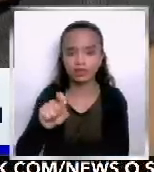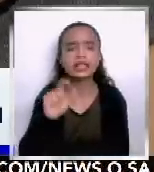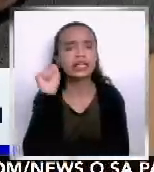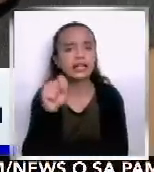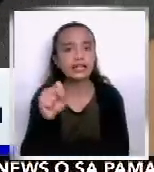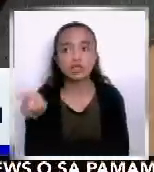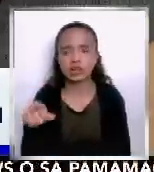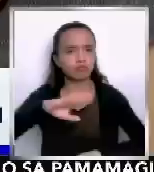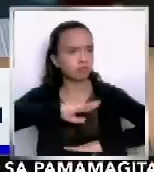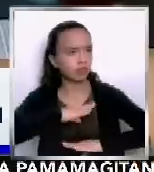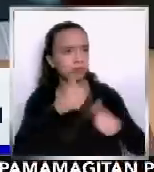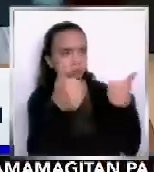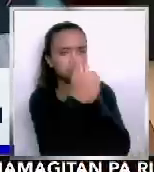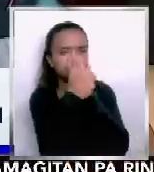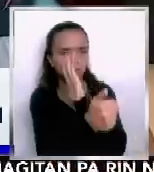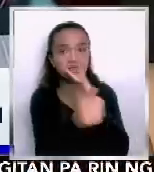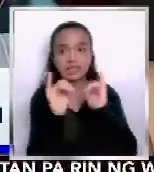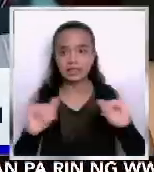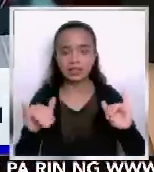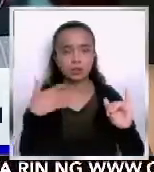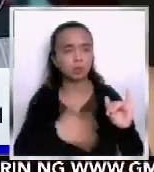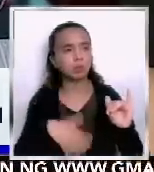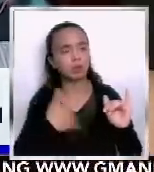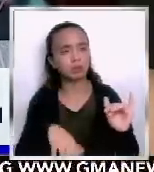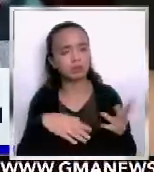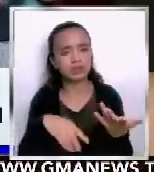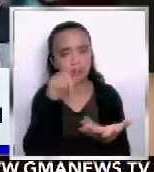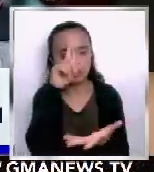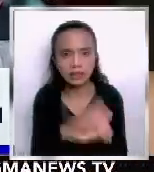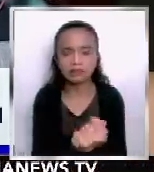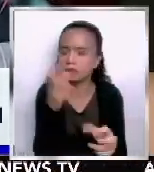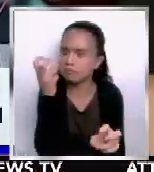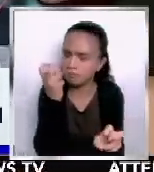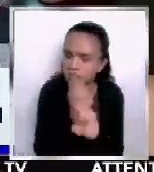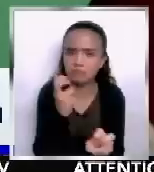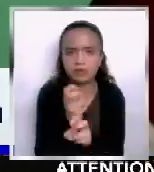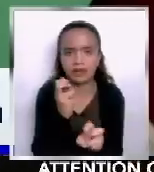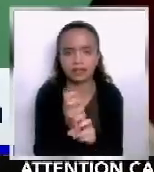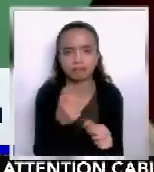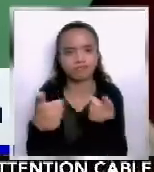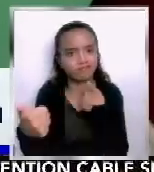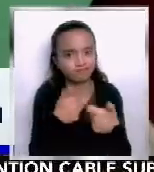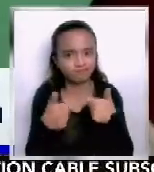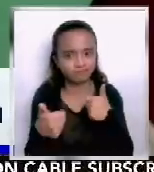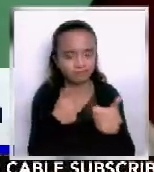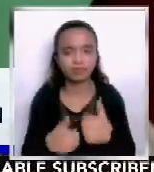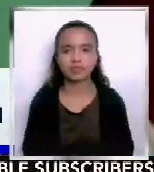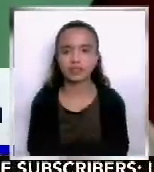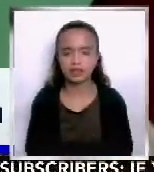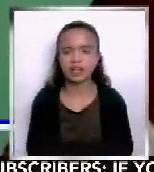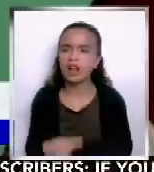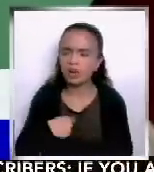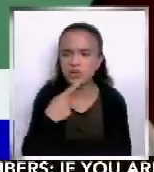kuya, napapapikit pa rin daw sa mahihirap at komplikadong parte ng kompetisyon. Hindi po, sabi ko, ayoko